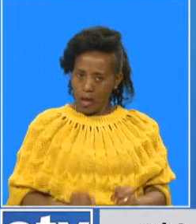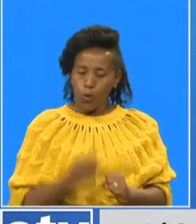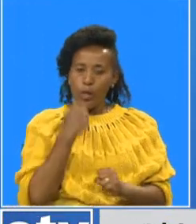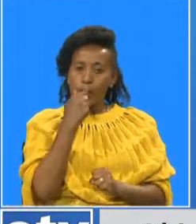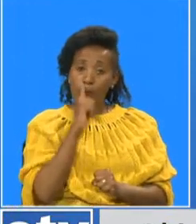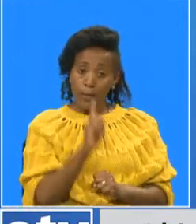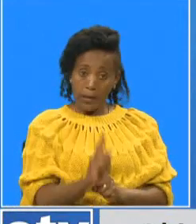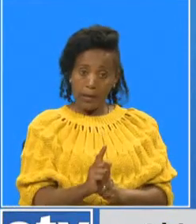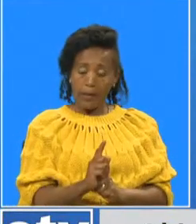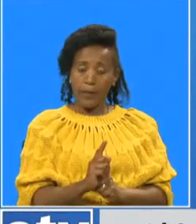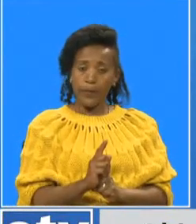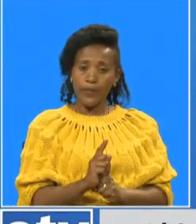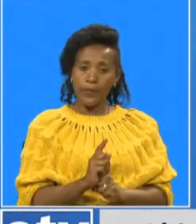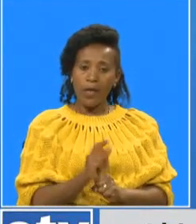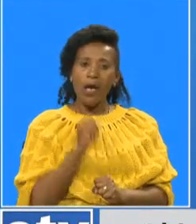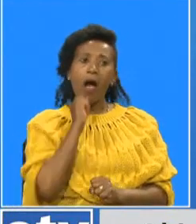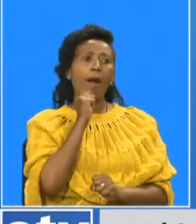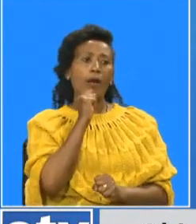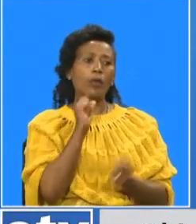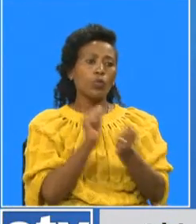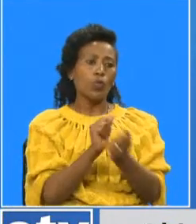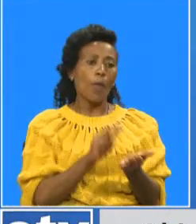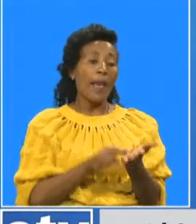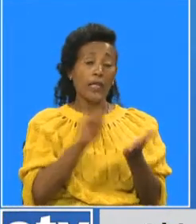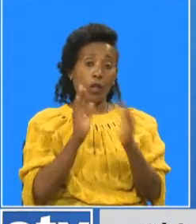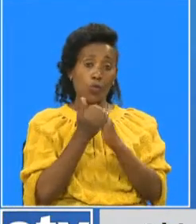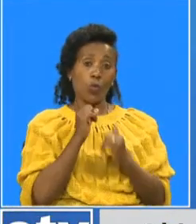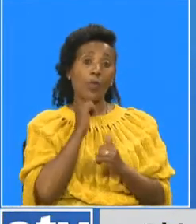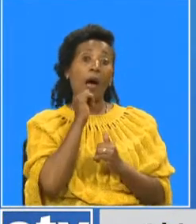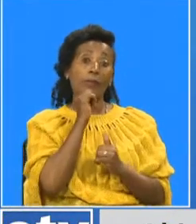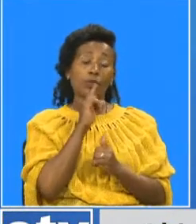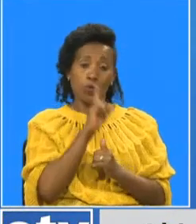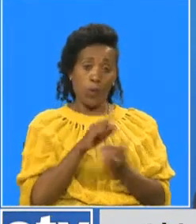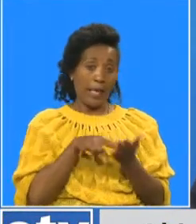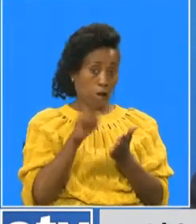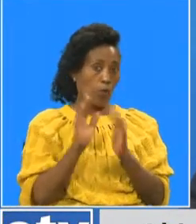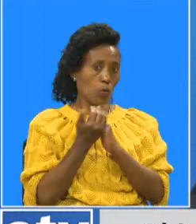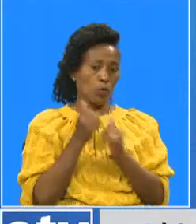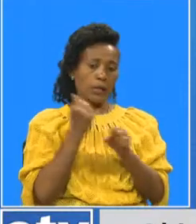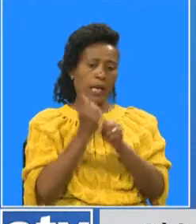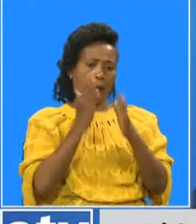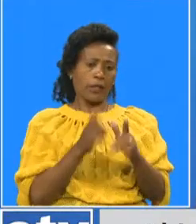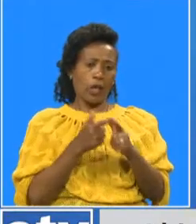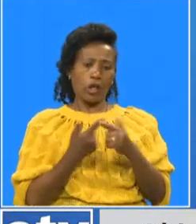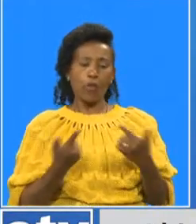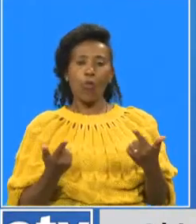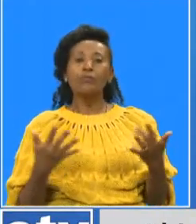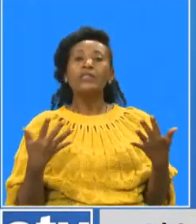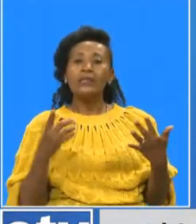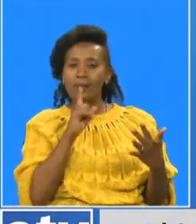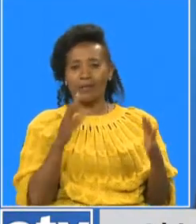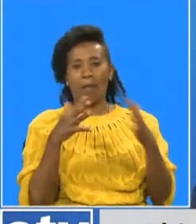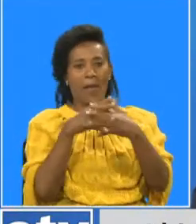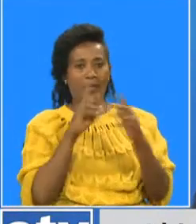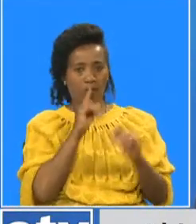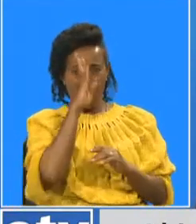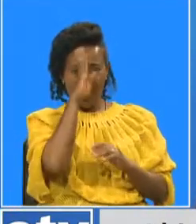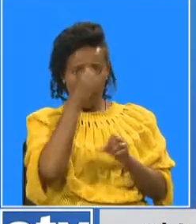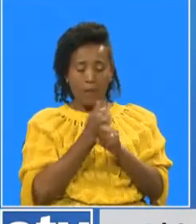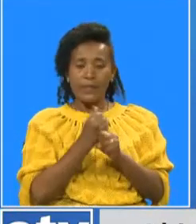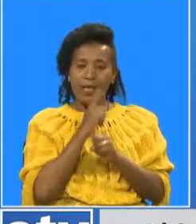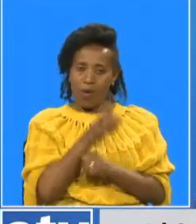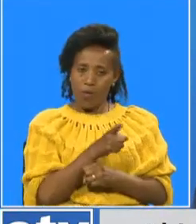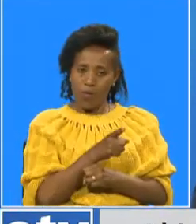የሚል ከባለሀብቱ መነሻው የሚሆነው ከባለሀብቱ ነው። ሰራተኛ ደግሞ ተባባሪ ነው። የፈጠራ ስራውን